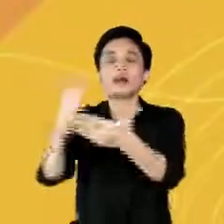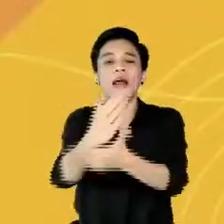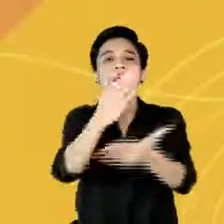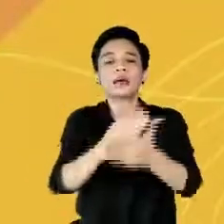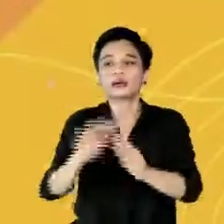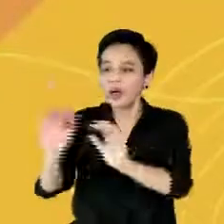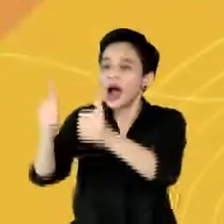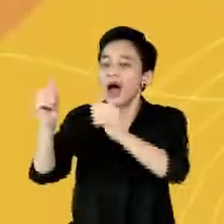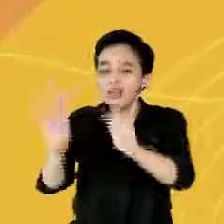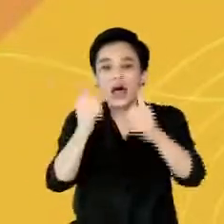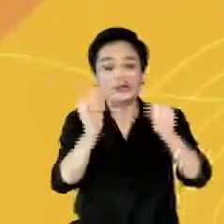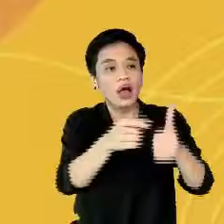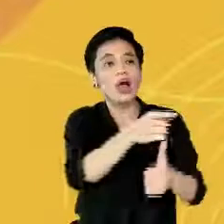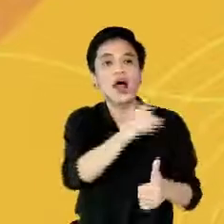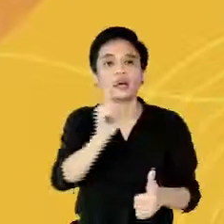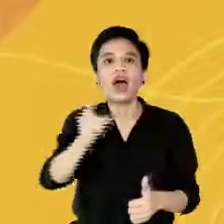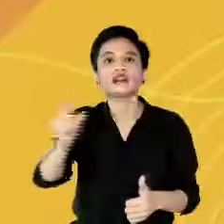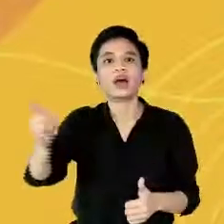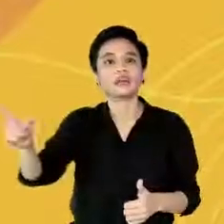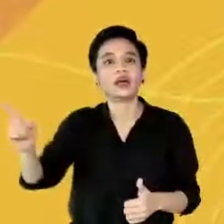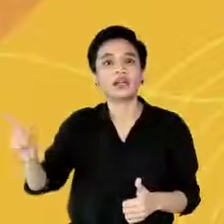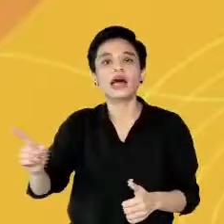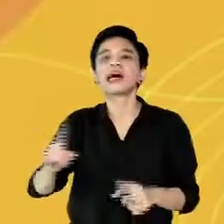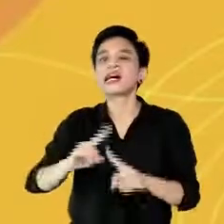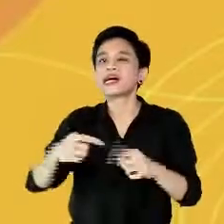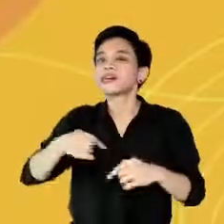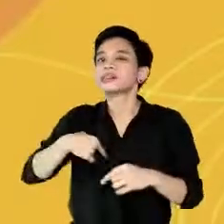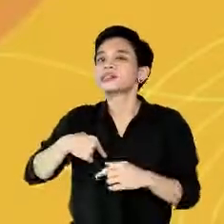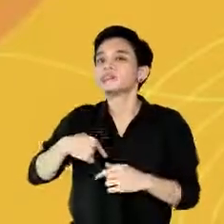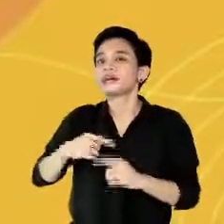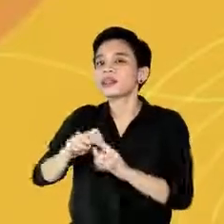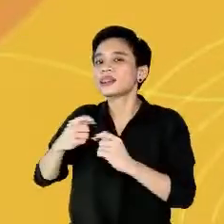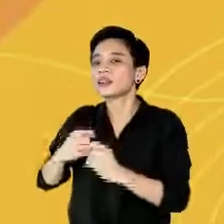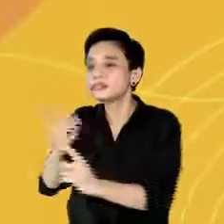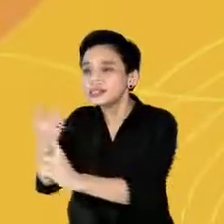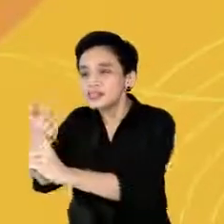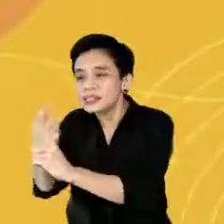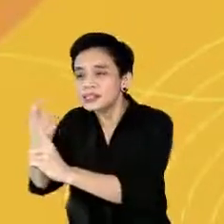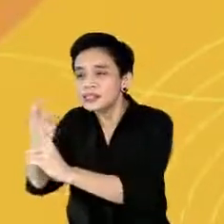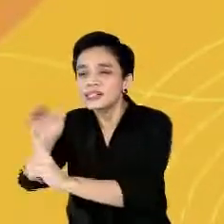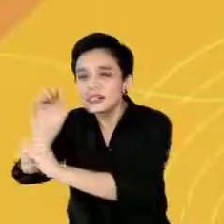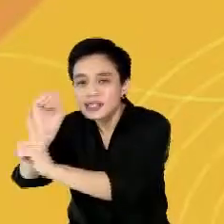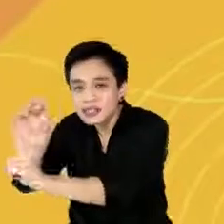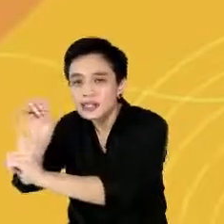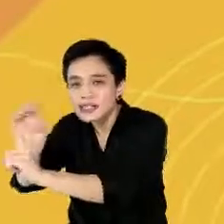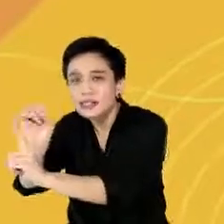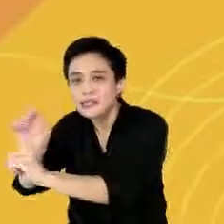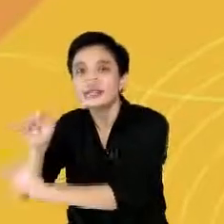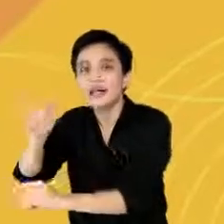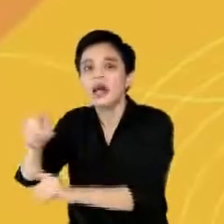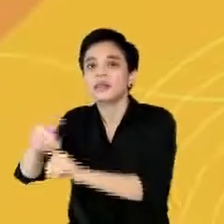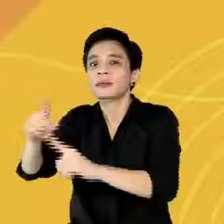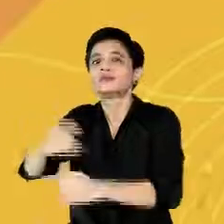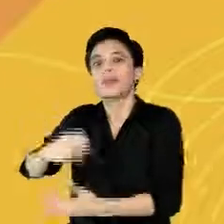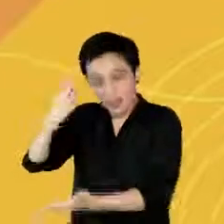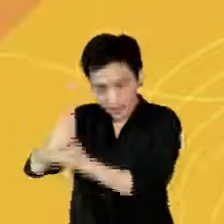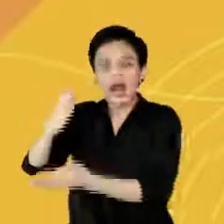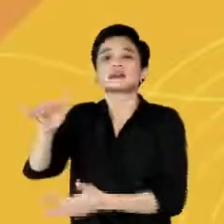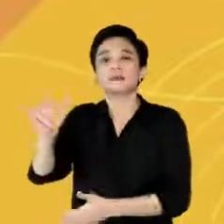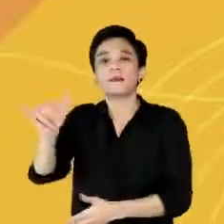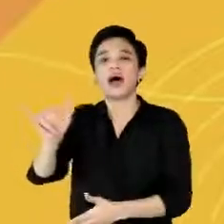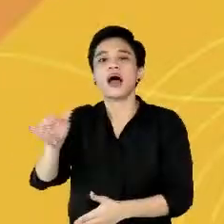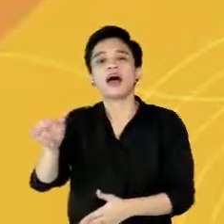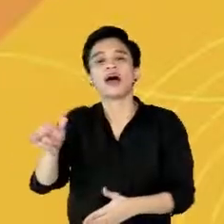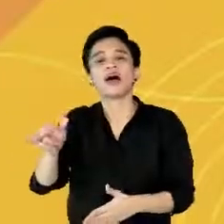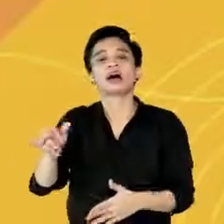terkait dengan tadi persuasif dilakukan tetapi tindakan tegas dilakukan sesuai dengan kita